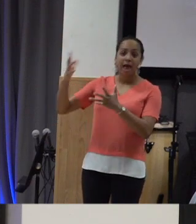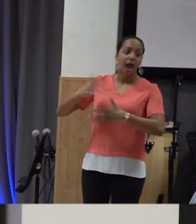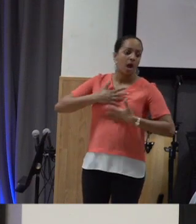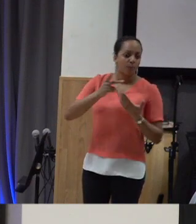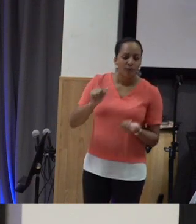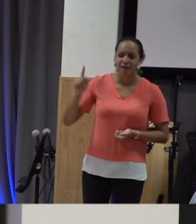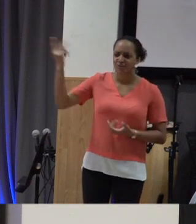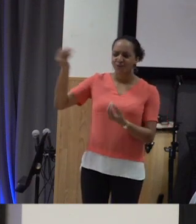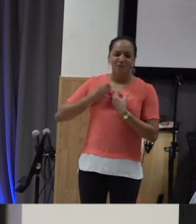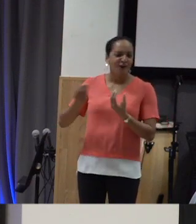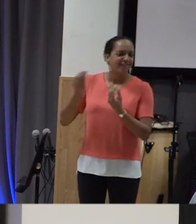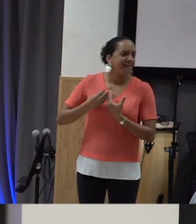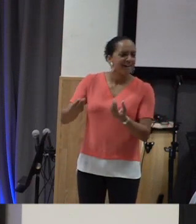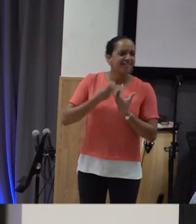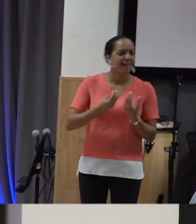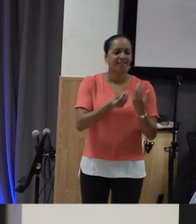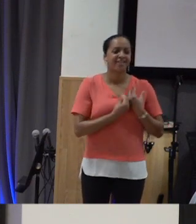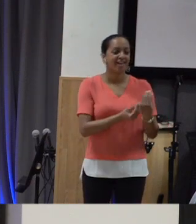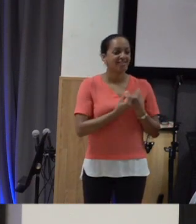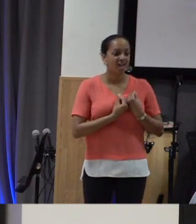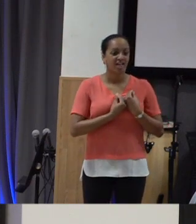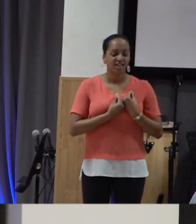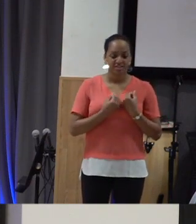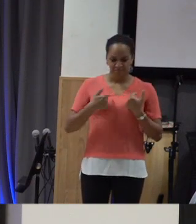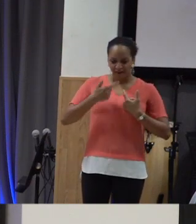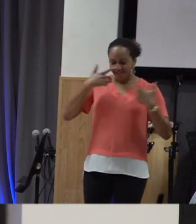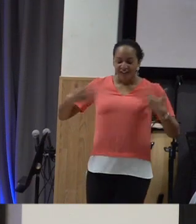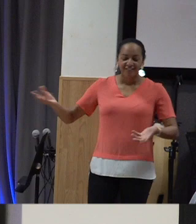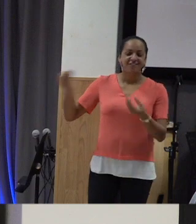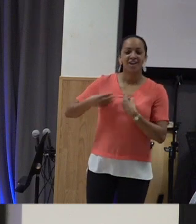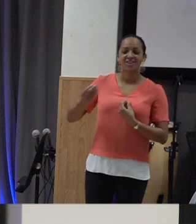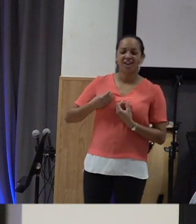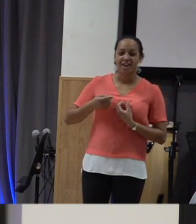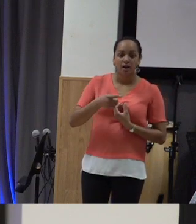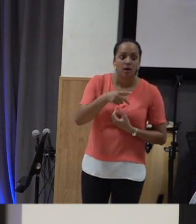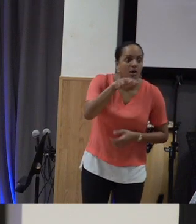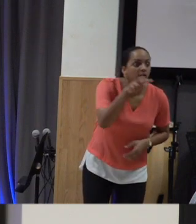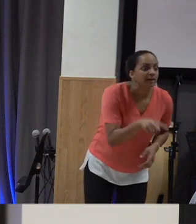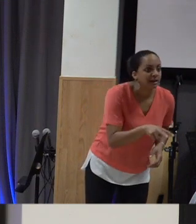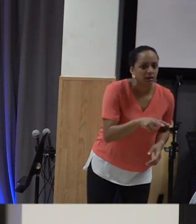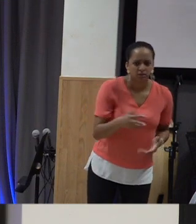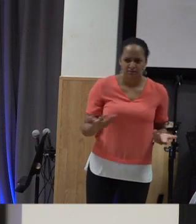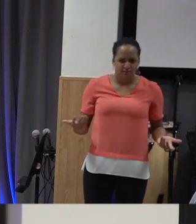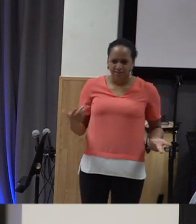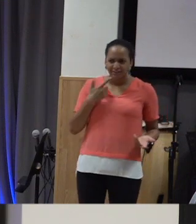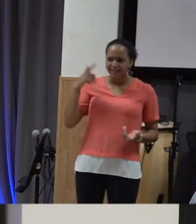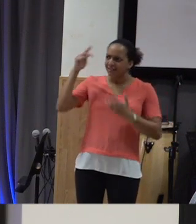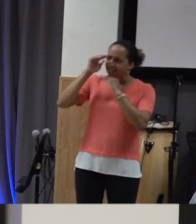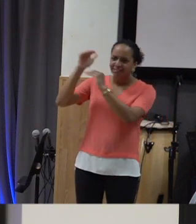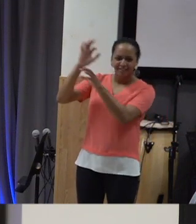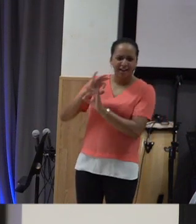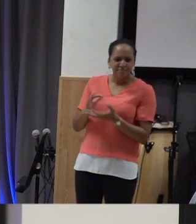douceur de Dieu, et malgré ça, tu doutes de la puissance de l'Éternel. Mon frère, ma sœur, que Dieu brise ça en toi, que Dieu brise ça en